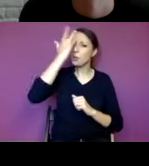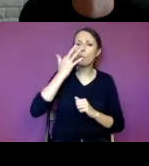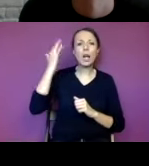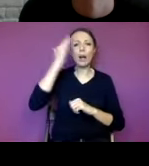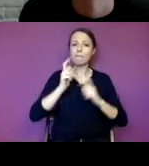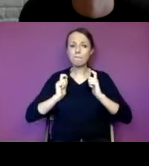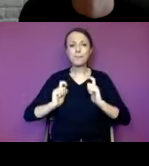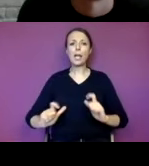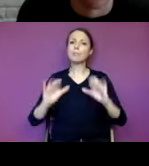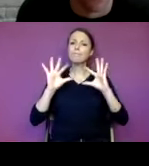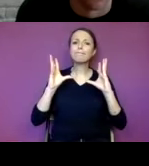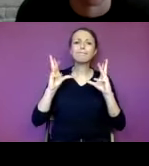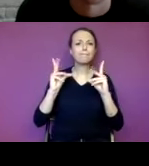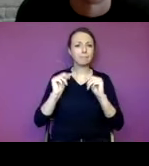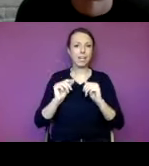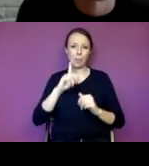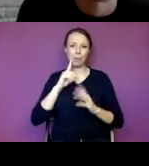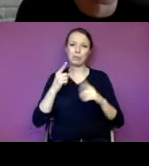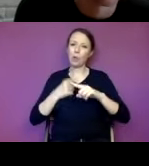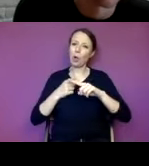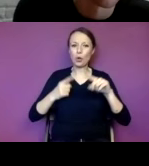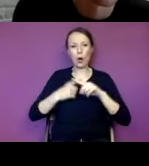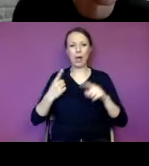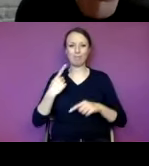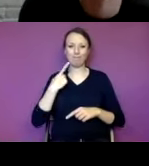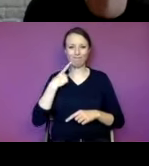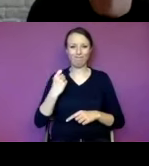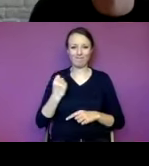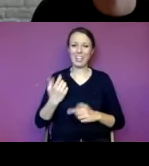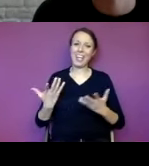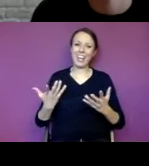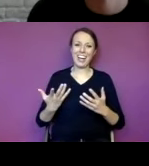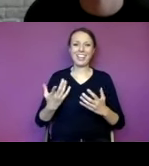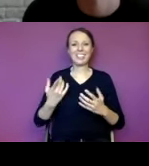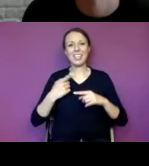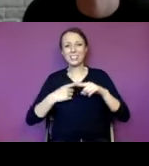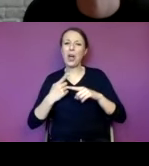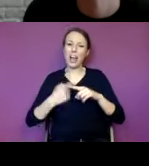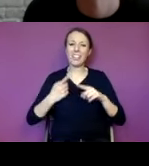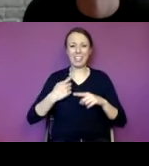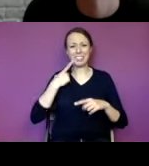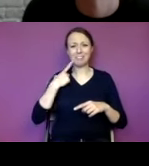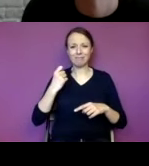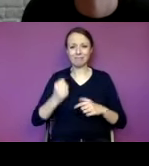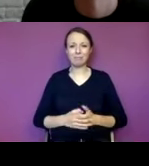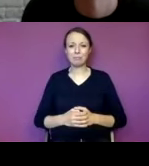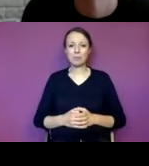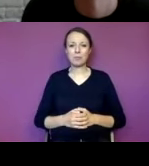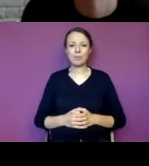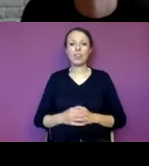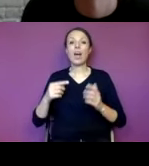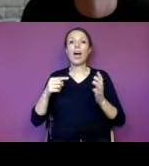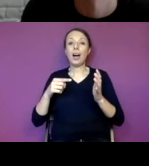jest rzeczywiście anegdota, no w kategoriach anegdoty należy to traktować jakkolwiek znamiennej i jest to